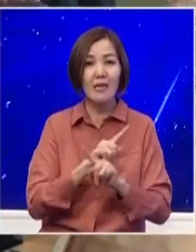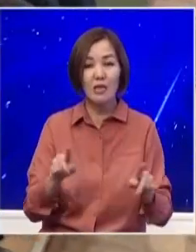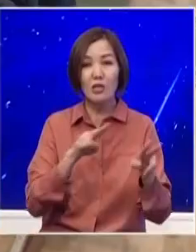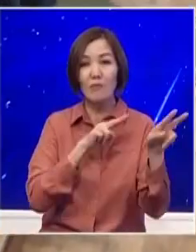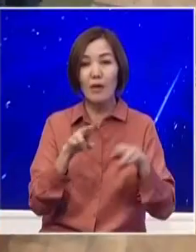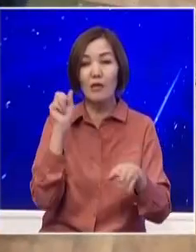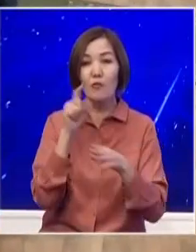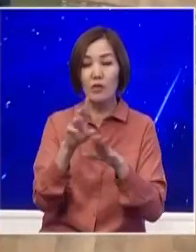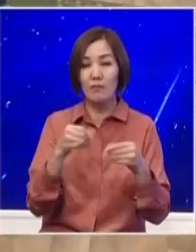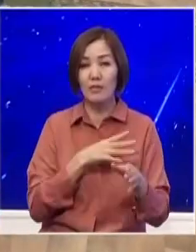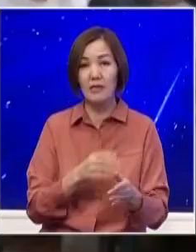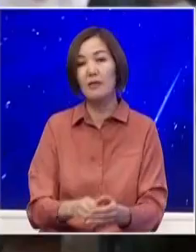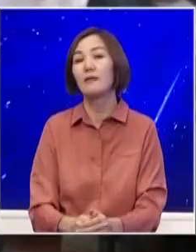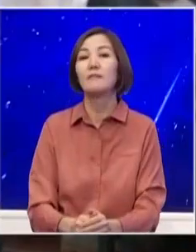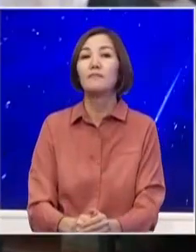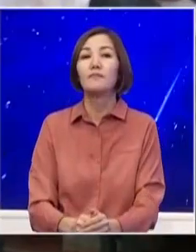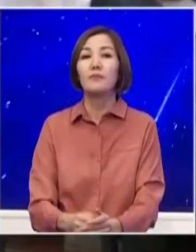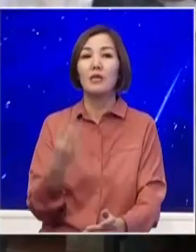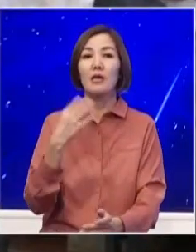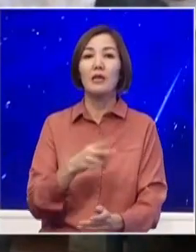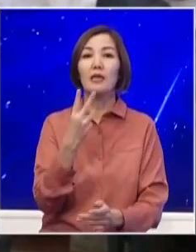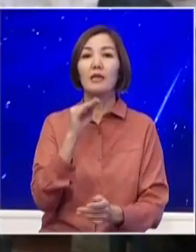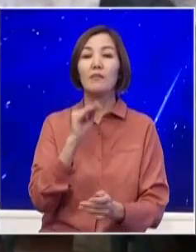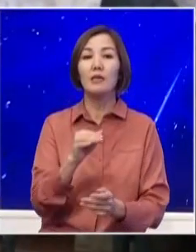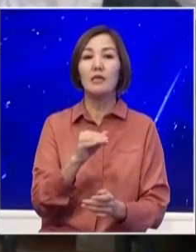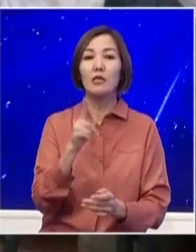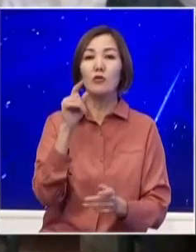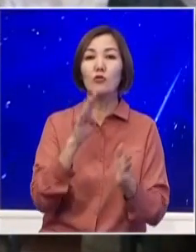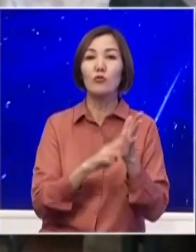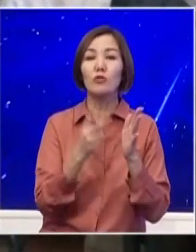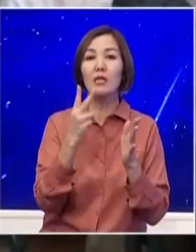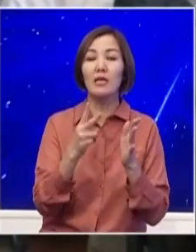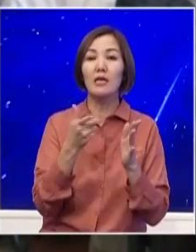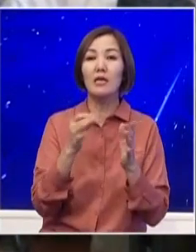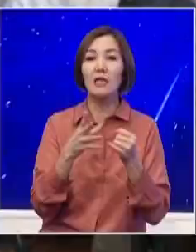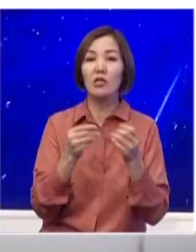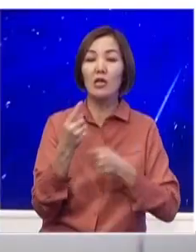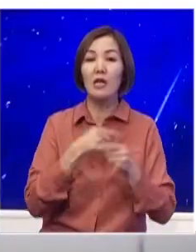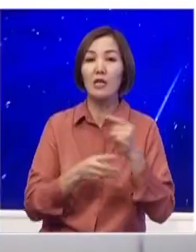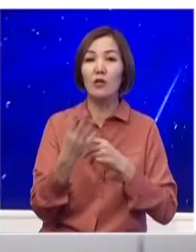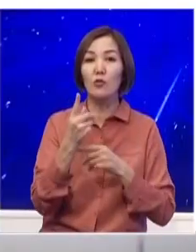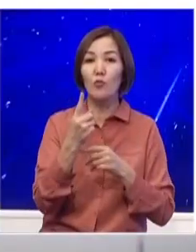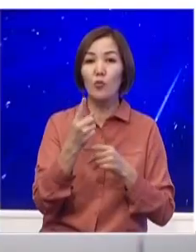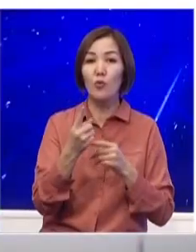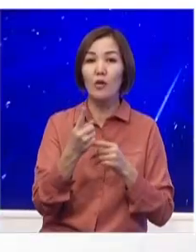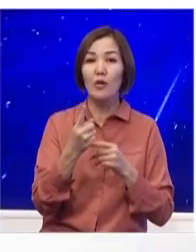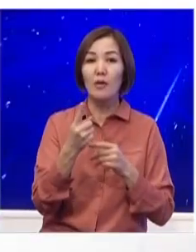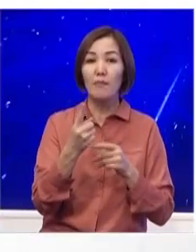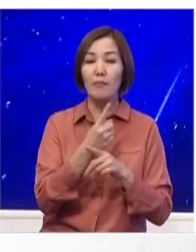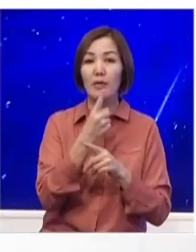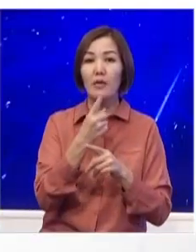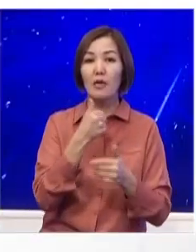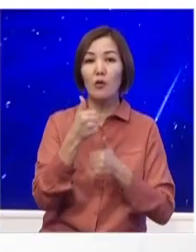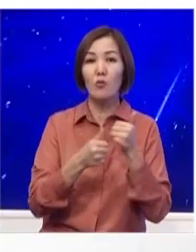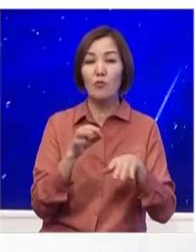бақылауда ұстауды тапсырды. 42 мың гектардың 192 гектарын ғана қайтарғансыздар. Өткен жыл бірақ қана конкурс өткен жерді қайтару